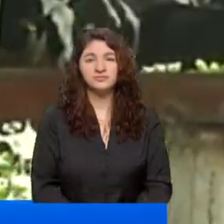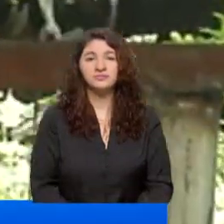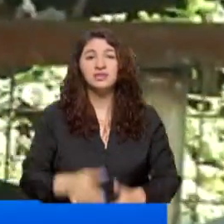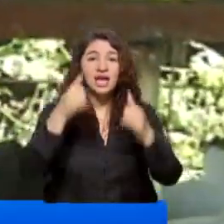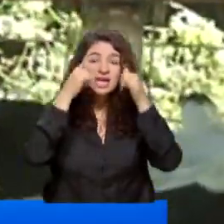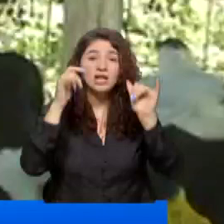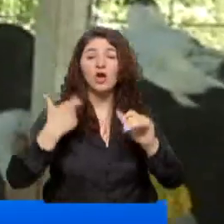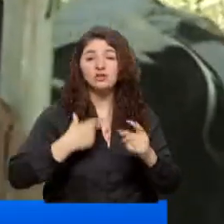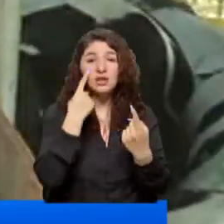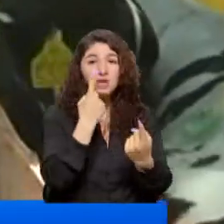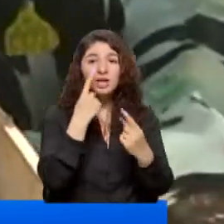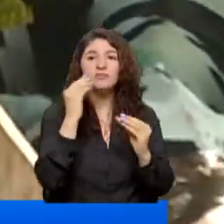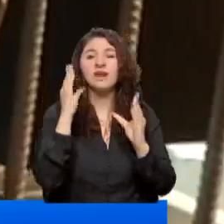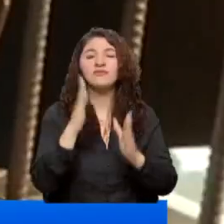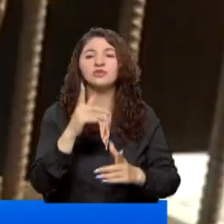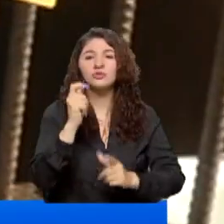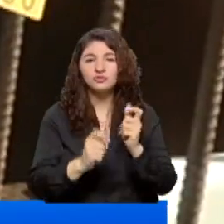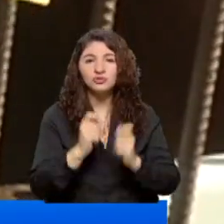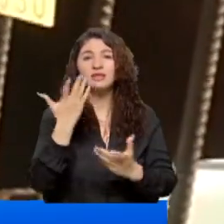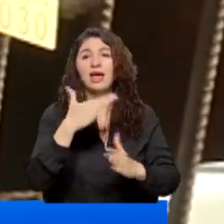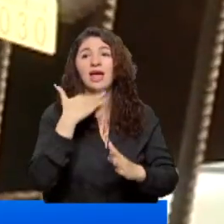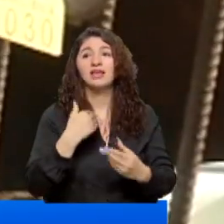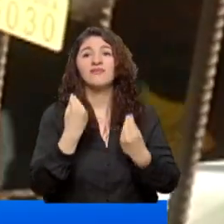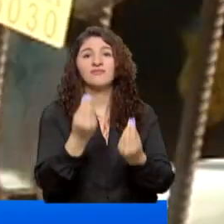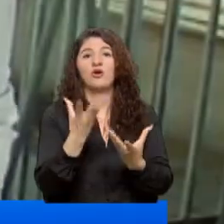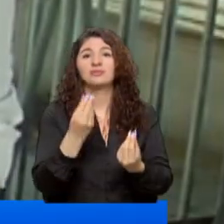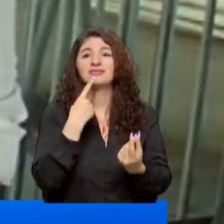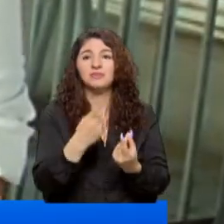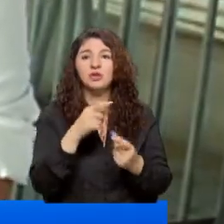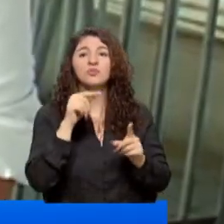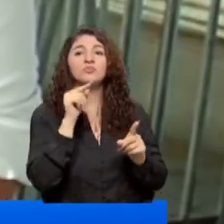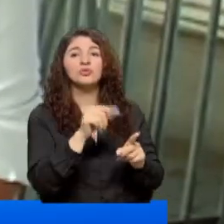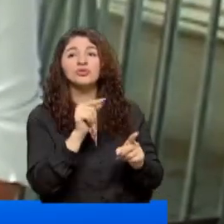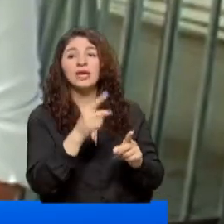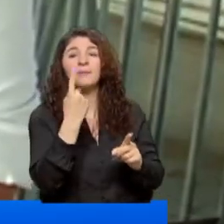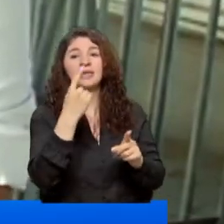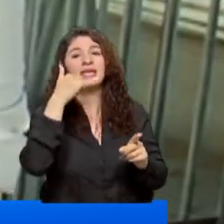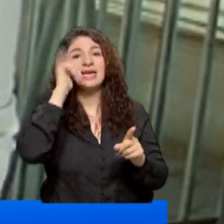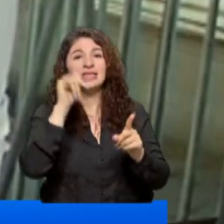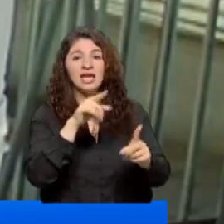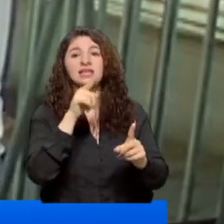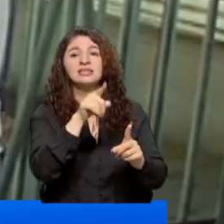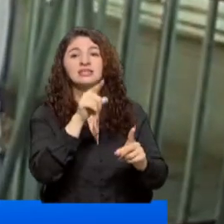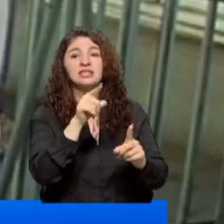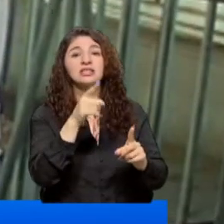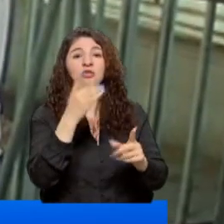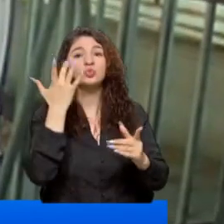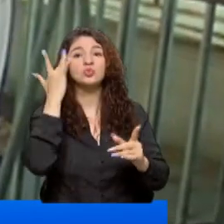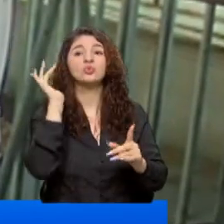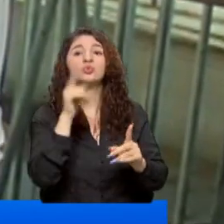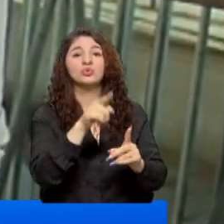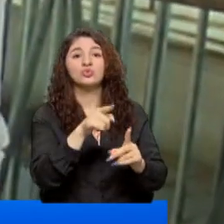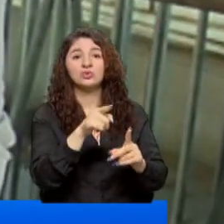ve özel bakım daha fazla süt ve et vermesi demek buradaki bir inek Sizinki